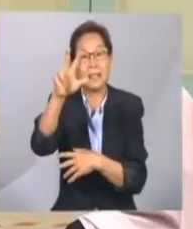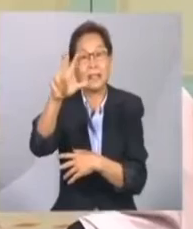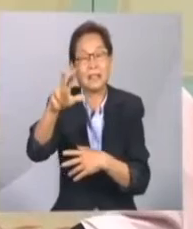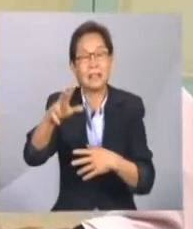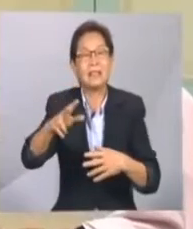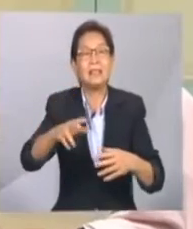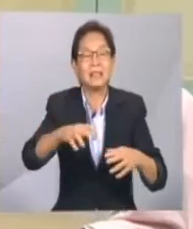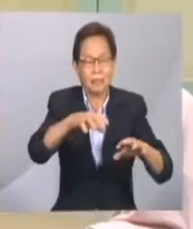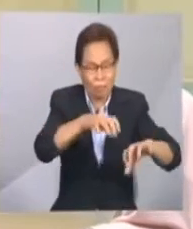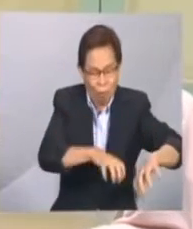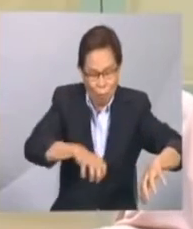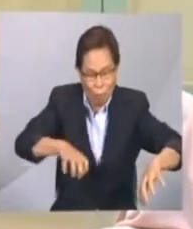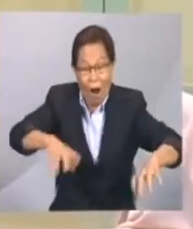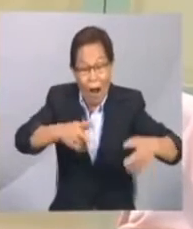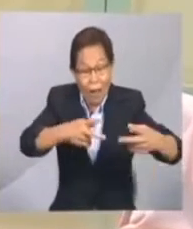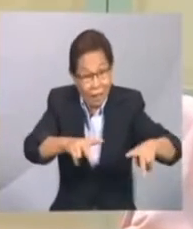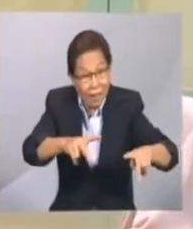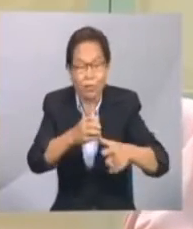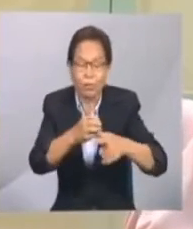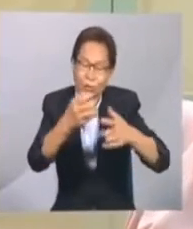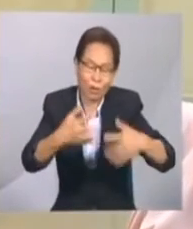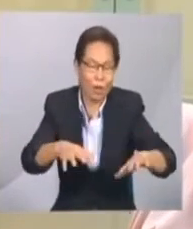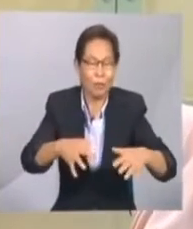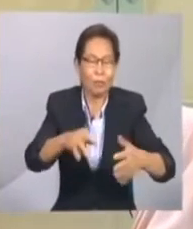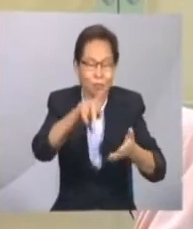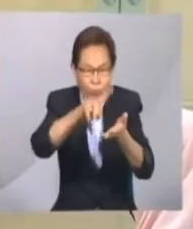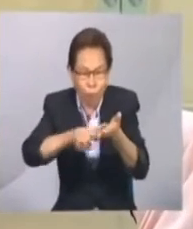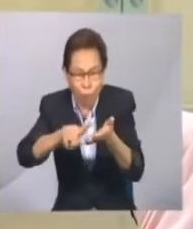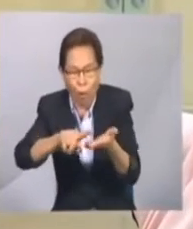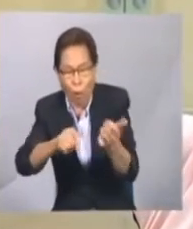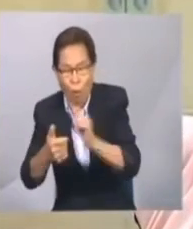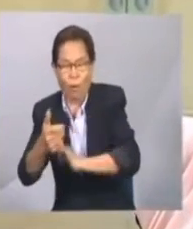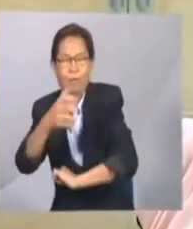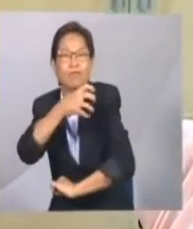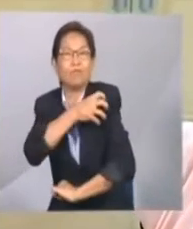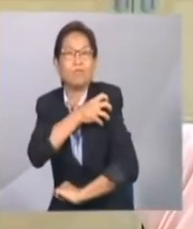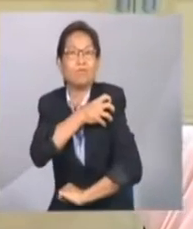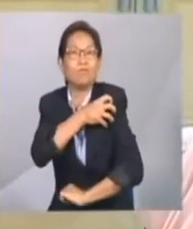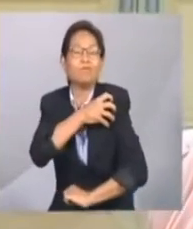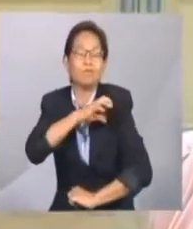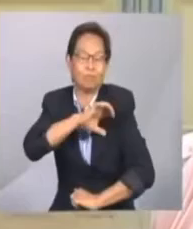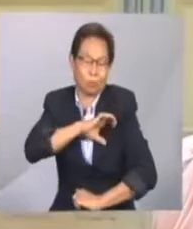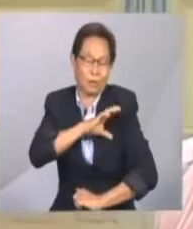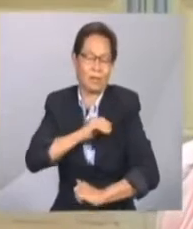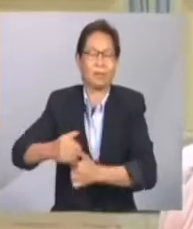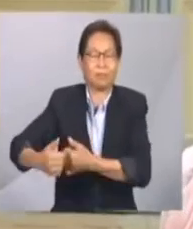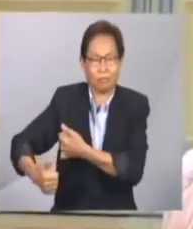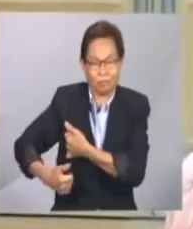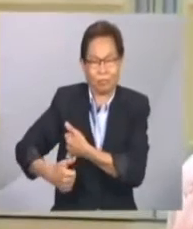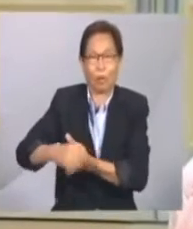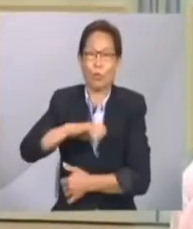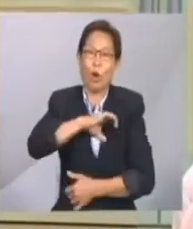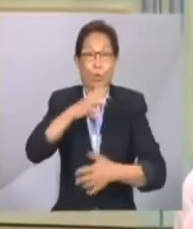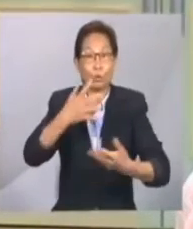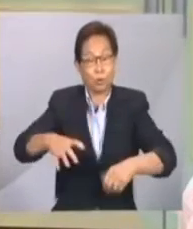premis telah diperiksa oleh pihak berkuasa. PDRM telah menangkap